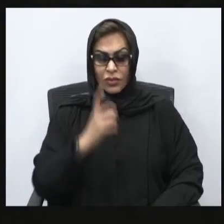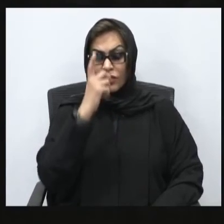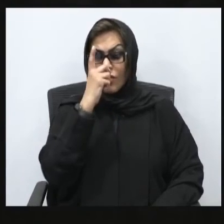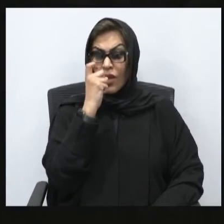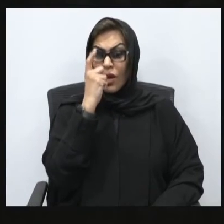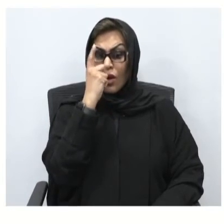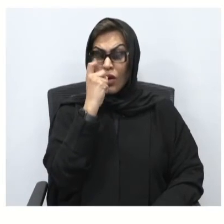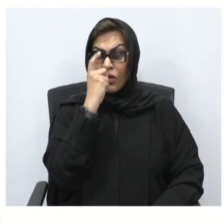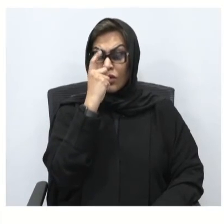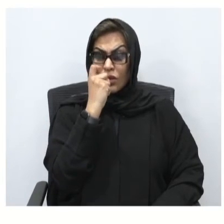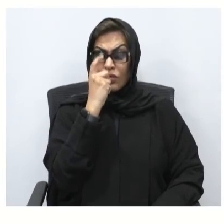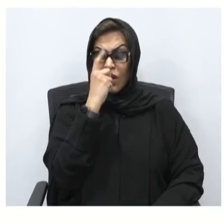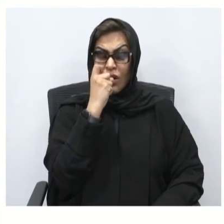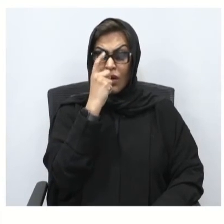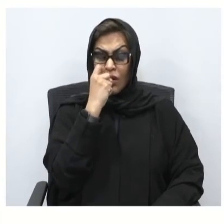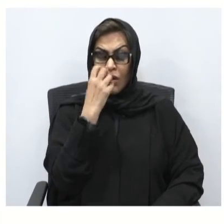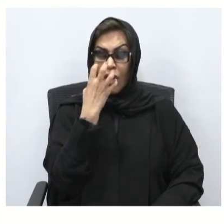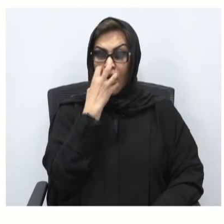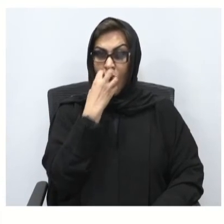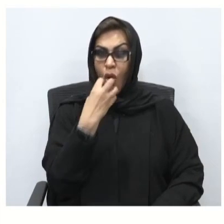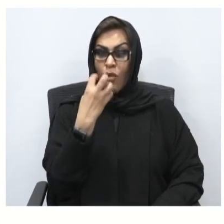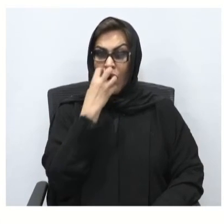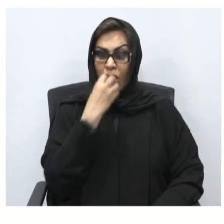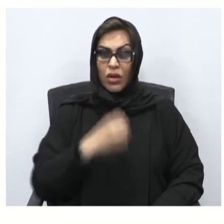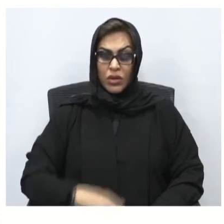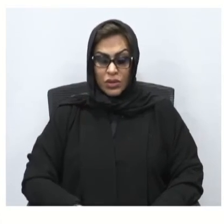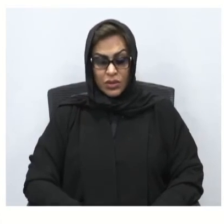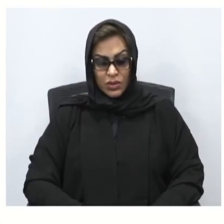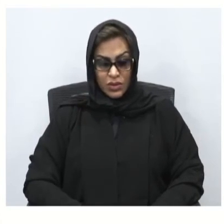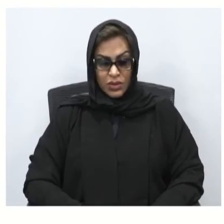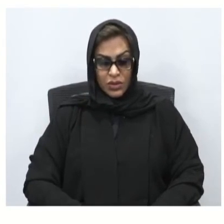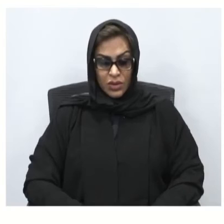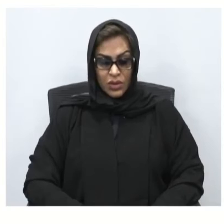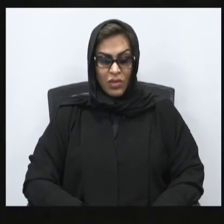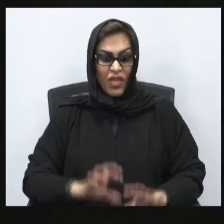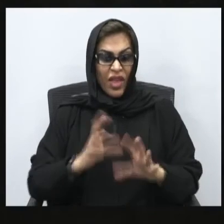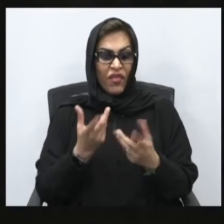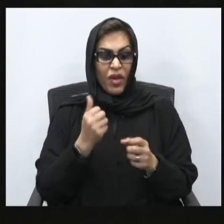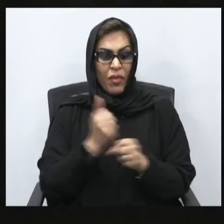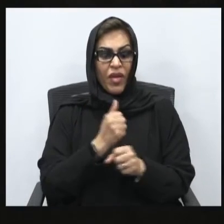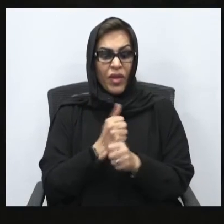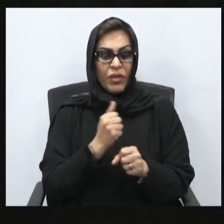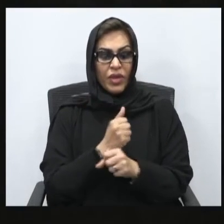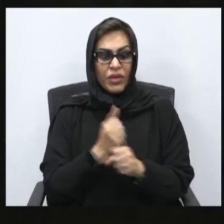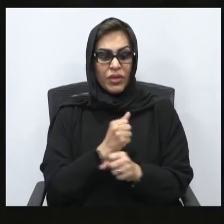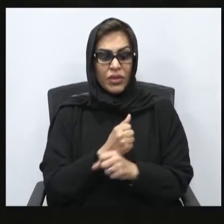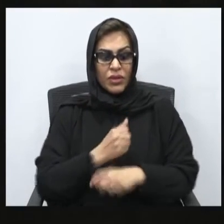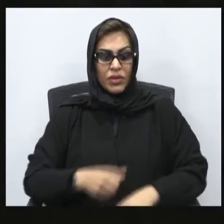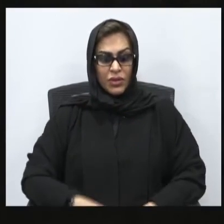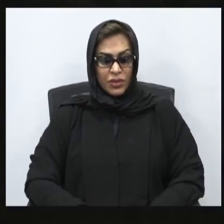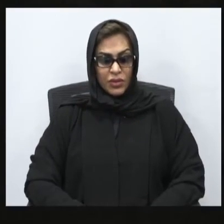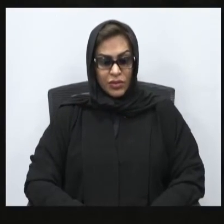القصيبات اللي هو مين ممتاز البخاخ هذا البخاخ ماذا يفعل احنا قلنا هو يسد